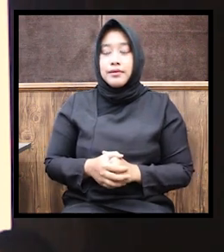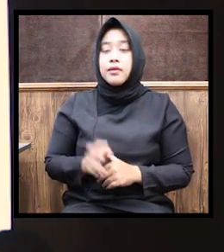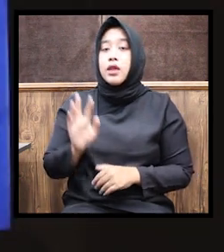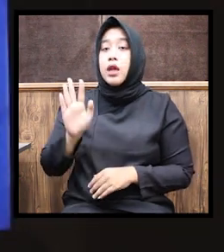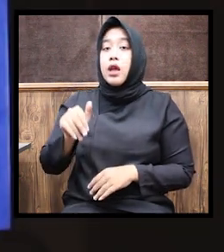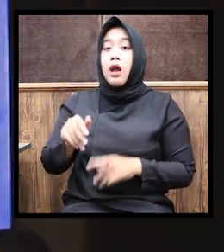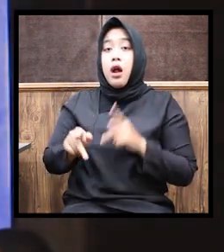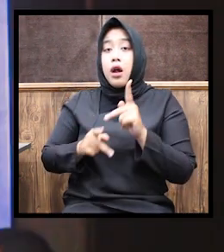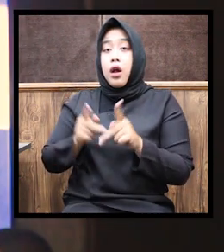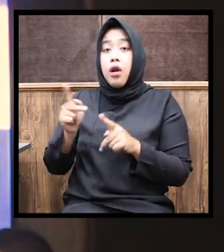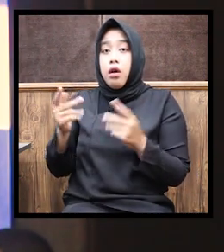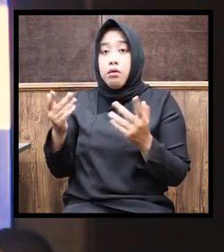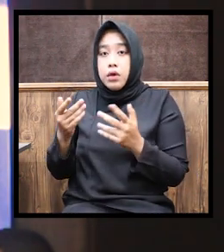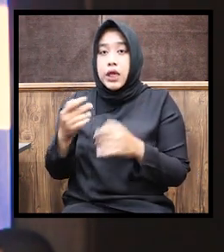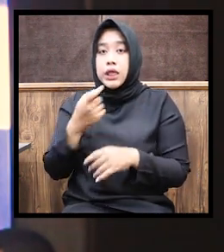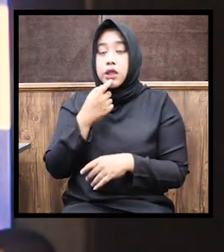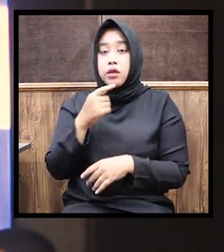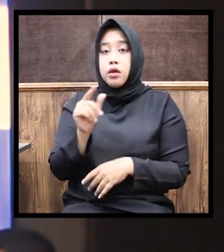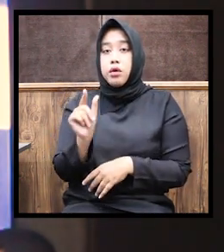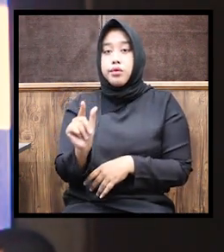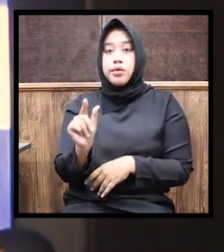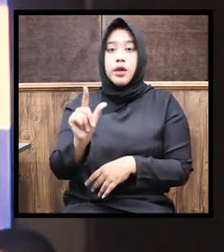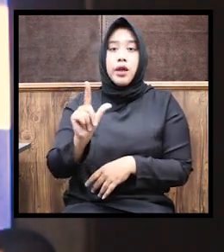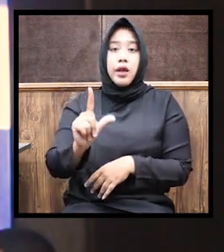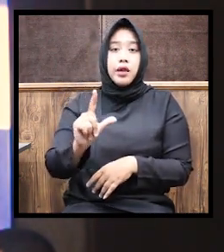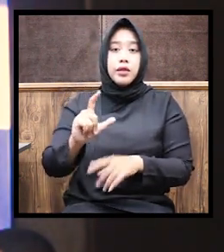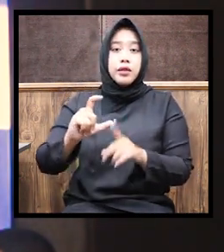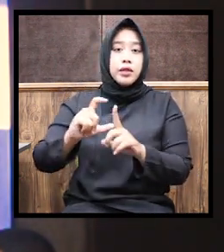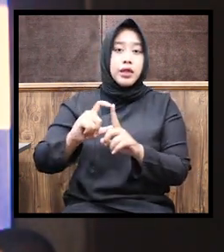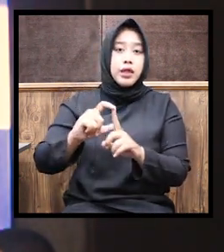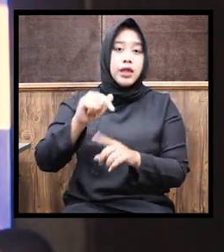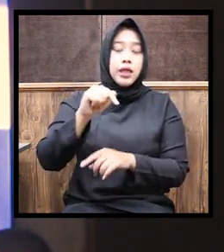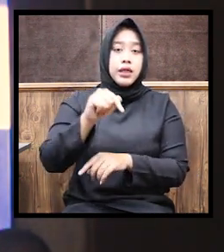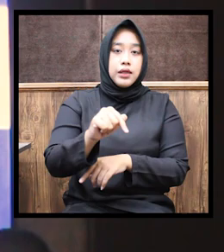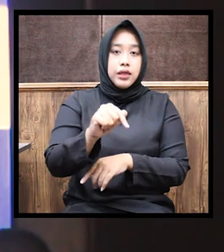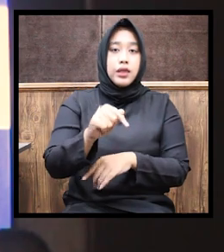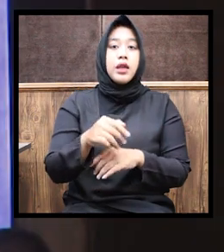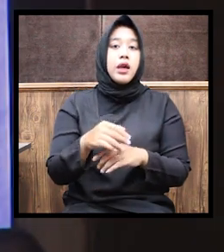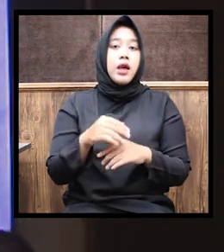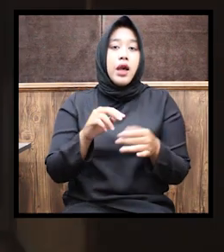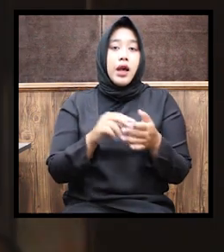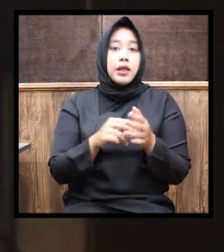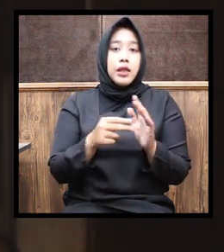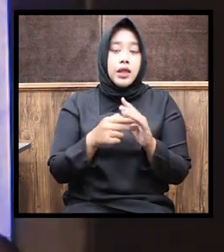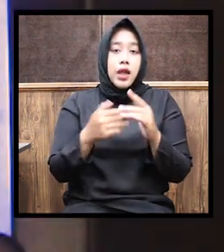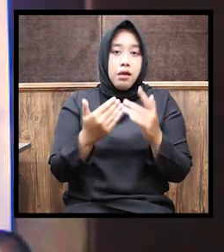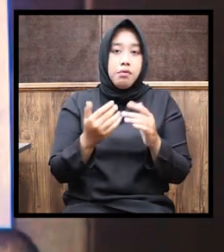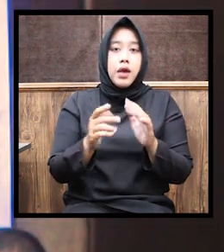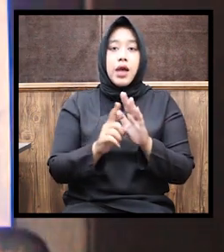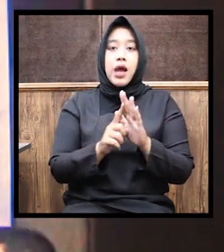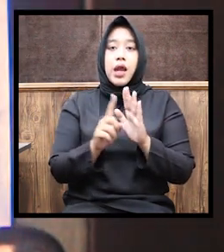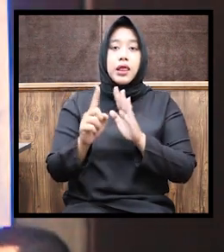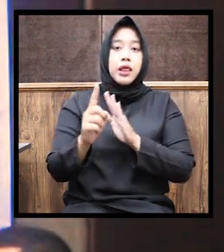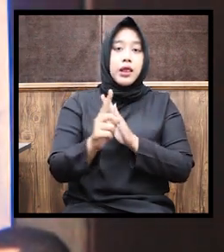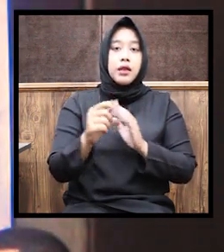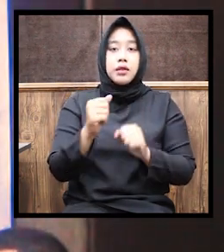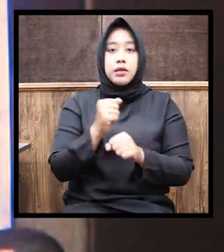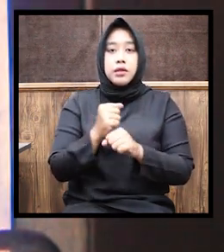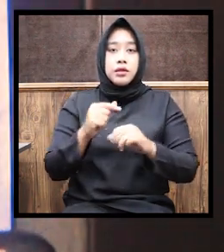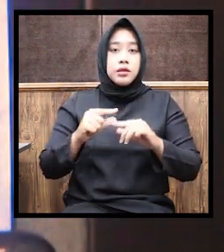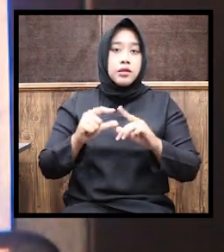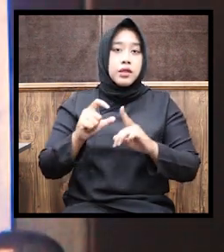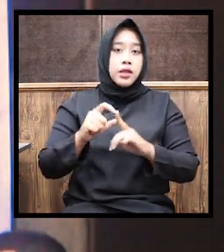terkait ee u kan sebagai apa namanya gada depan lah dalam Bagaimana membangun inklusi